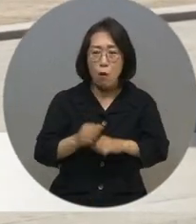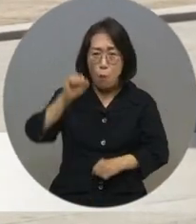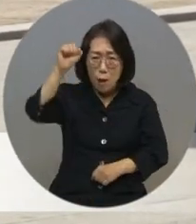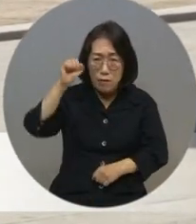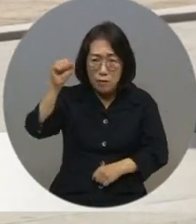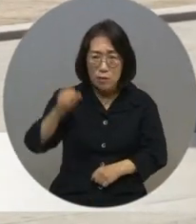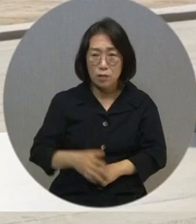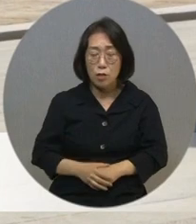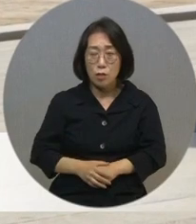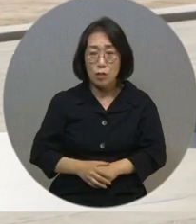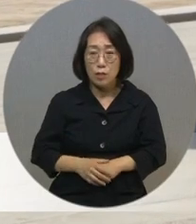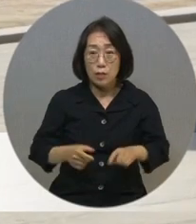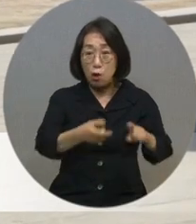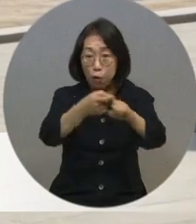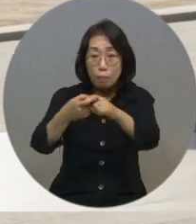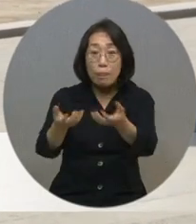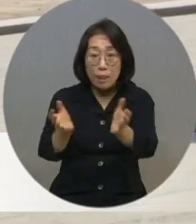있습니다.